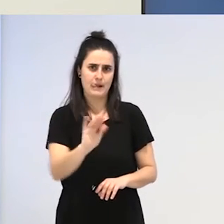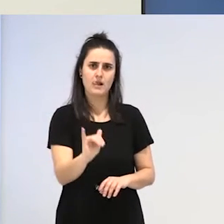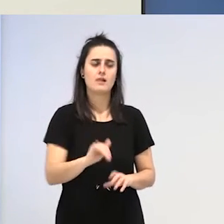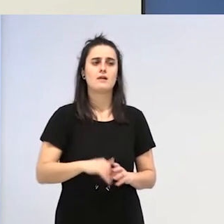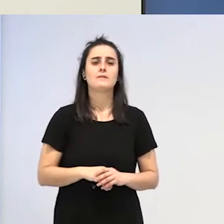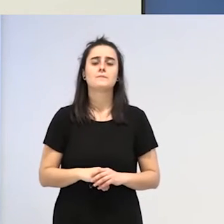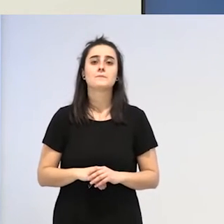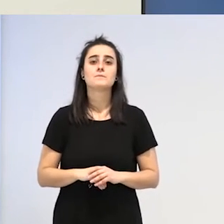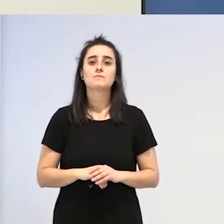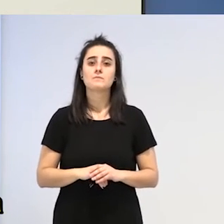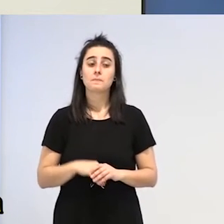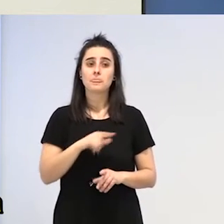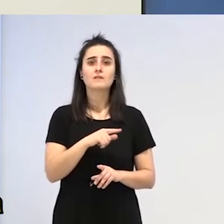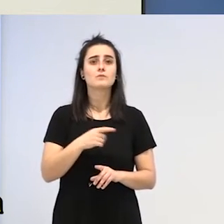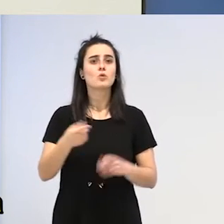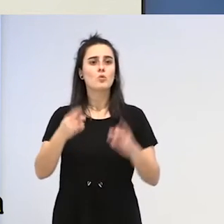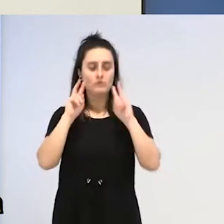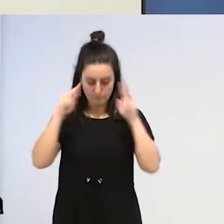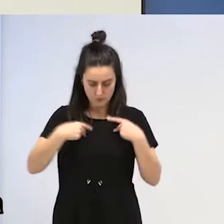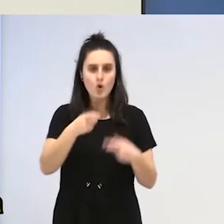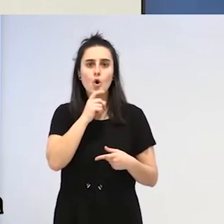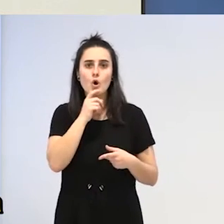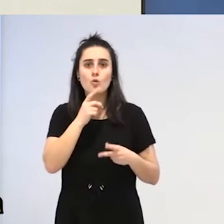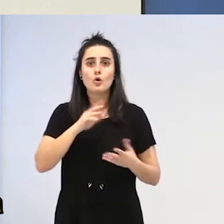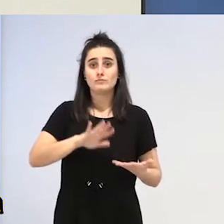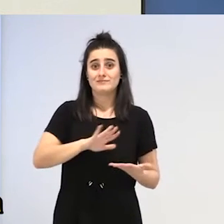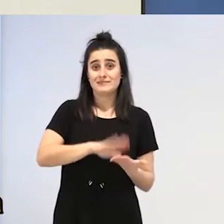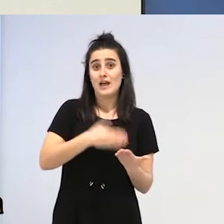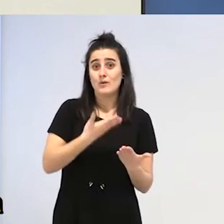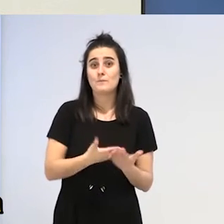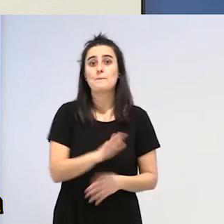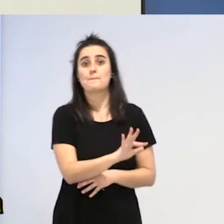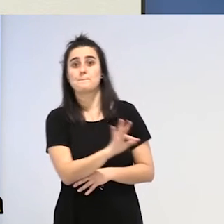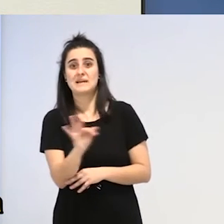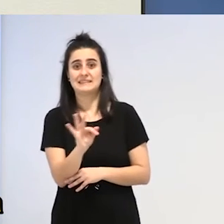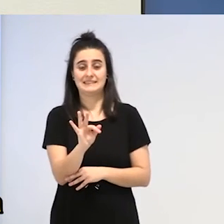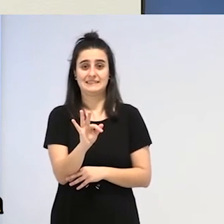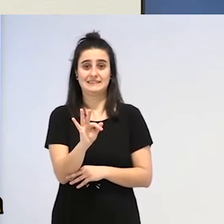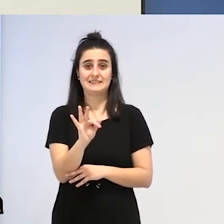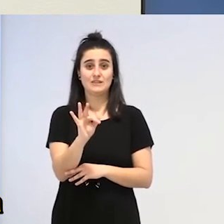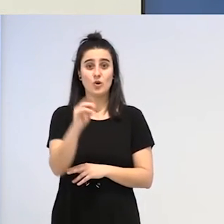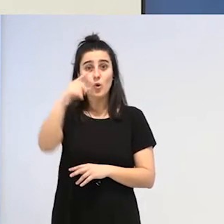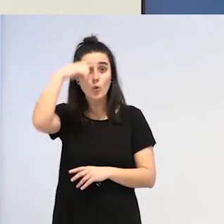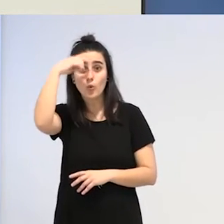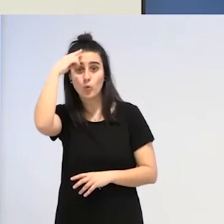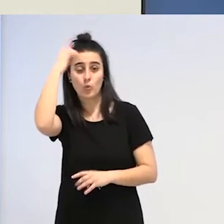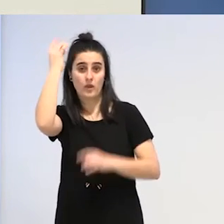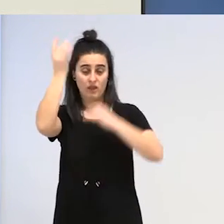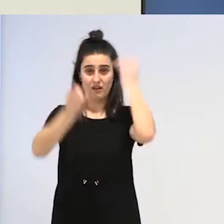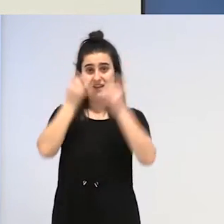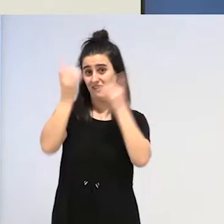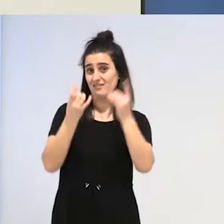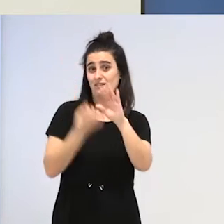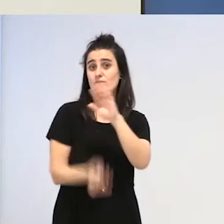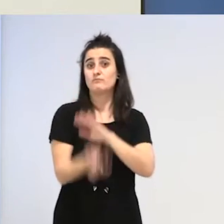Berak bere burua itzultzaile eta ekintzaile kultural bezala aurkezten